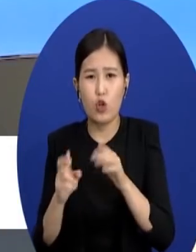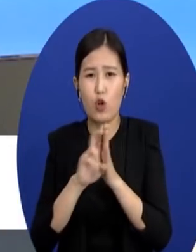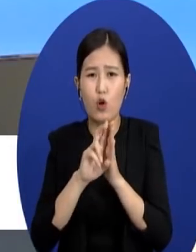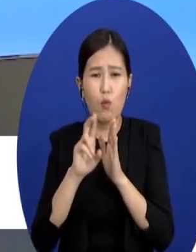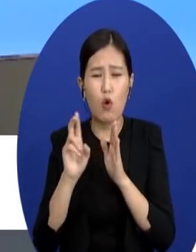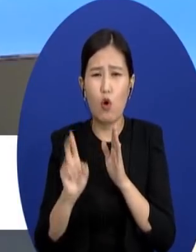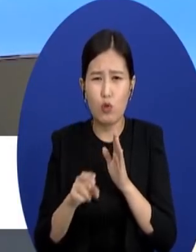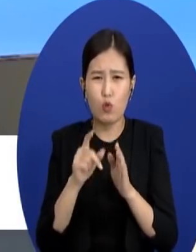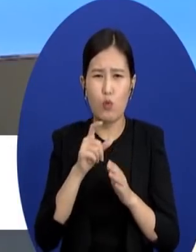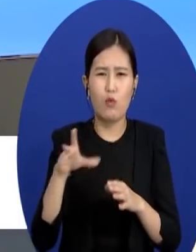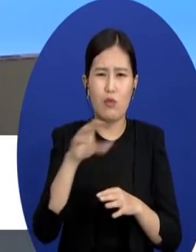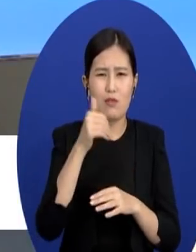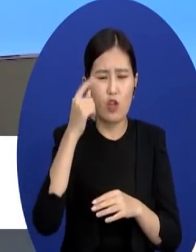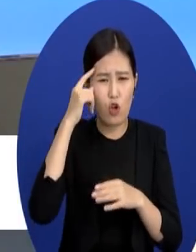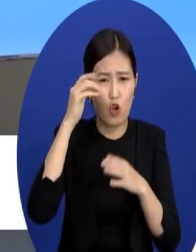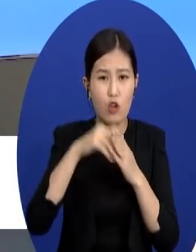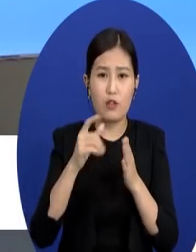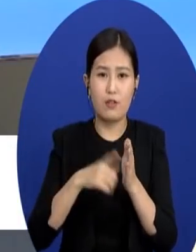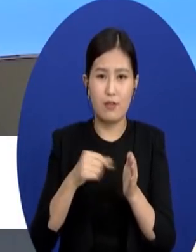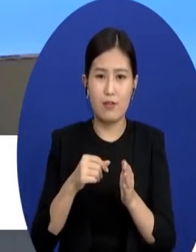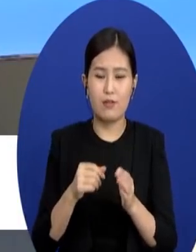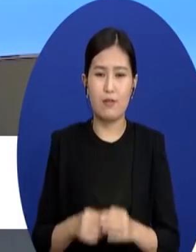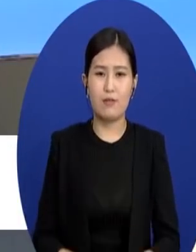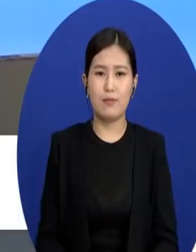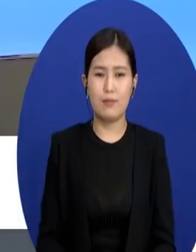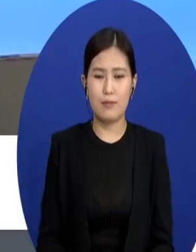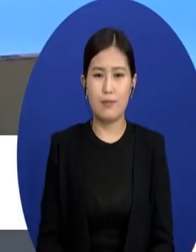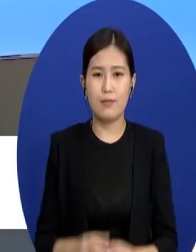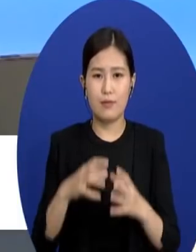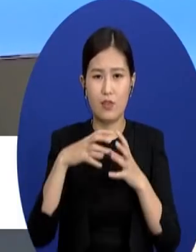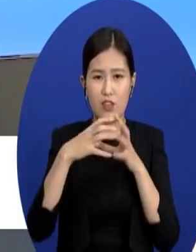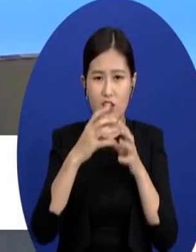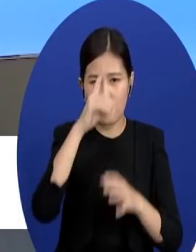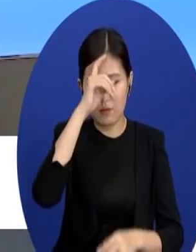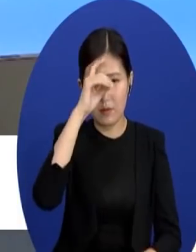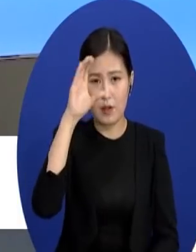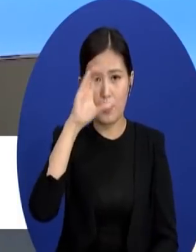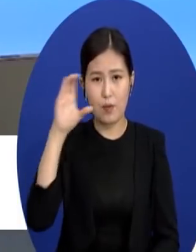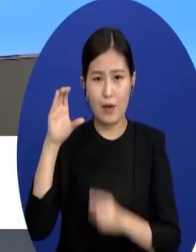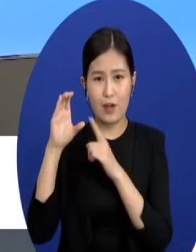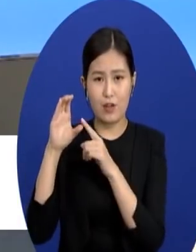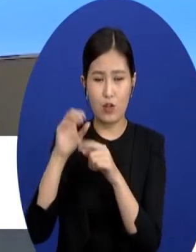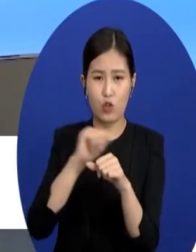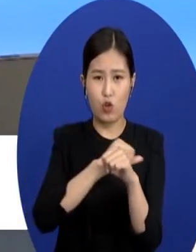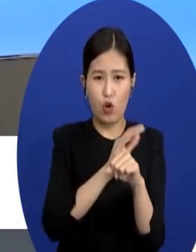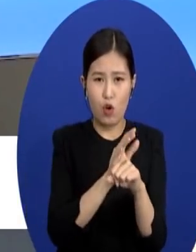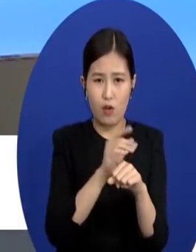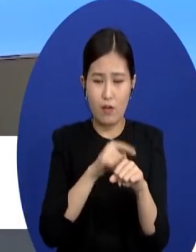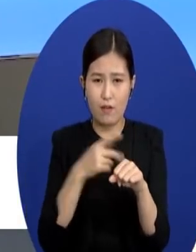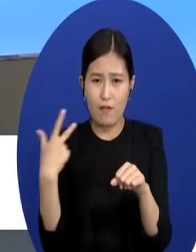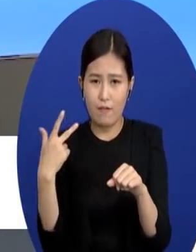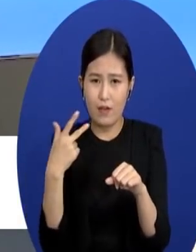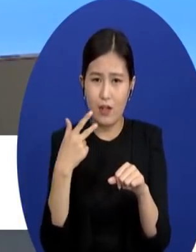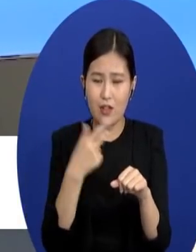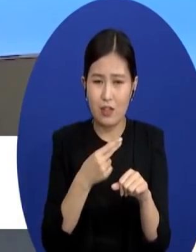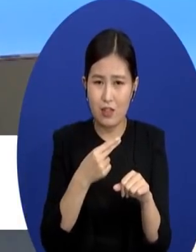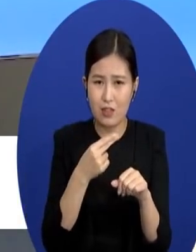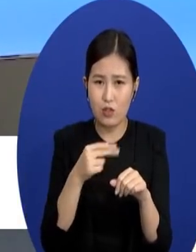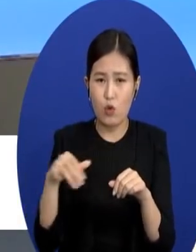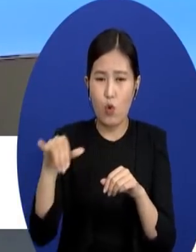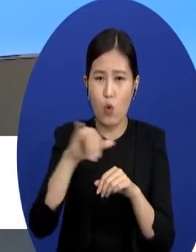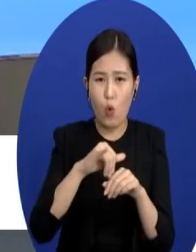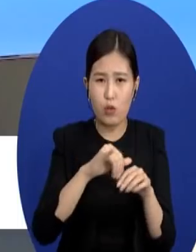хаах ханаа ойлгох нь чухал гэж зөвлөсөн байна. Дэлхийн эрүүл мэндийн байгууллага нь коронавирусны вакциныг улс орнуудад тэгш